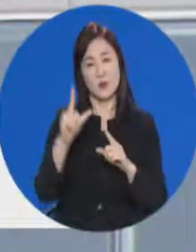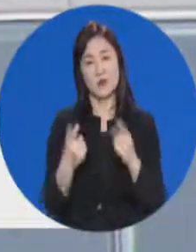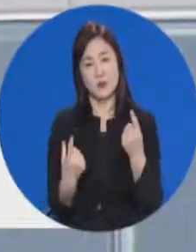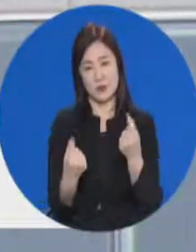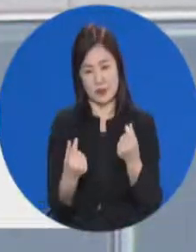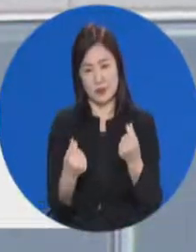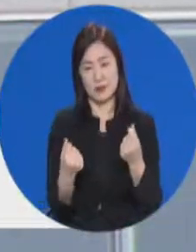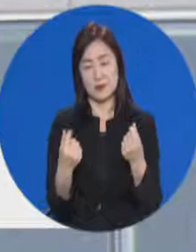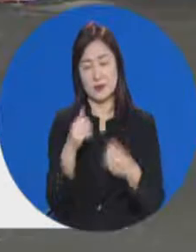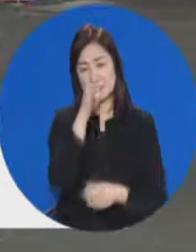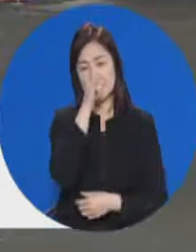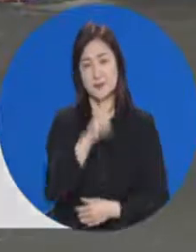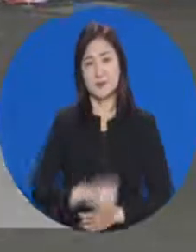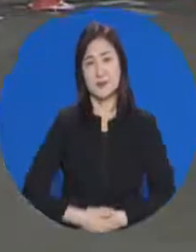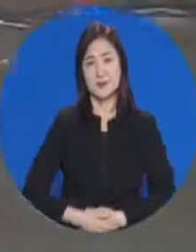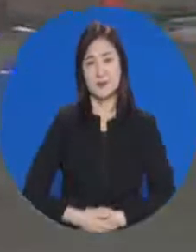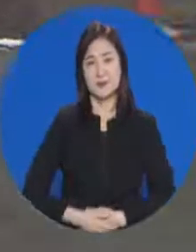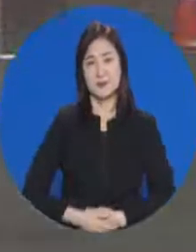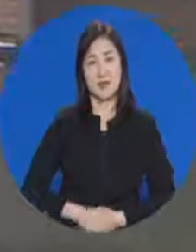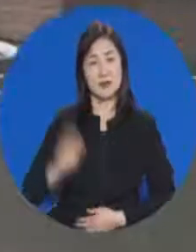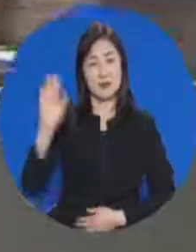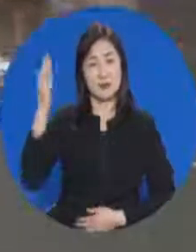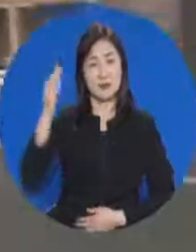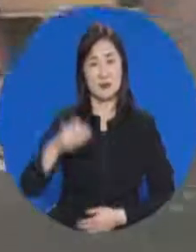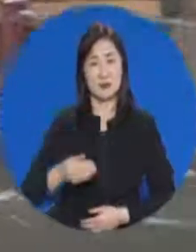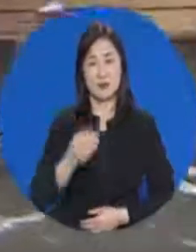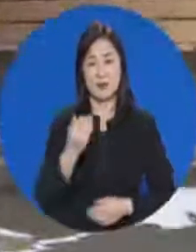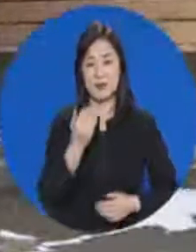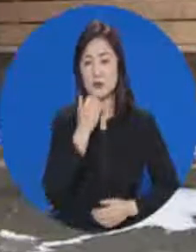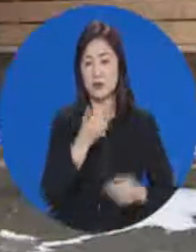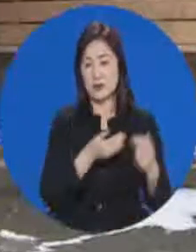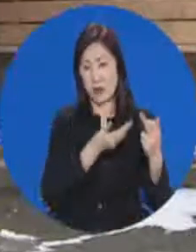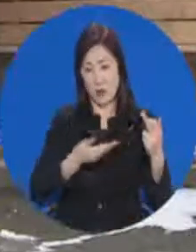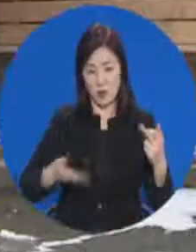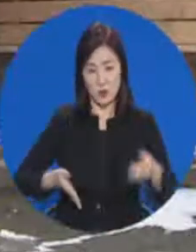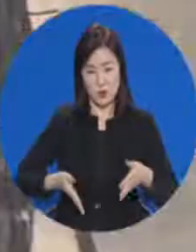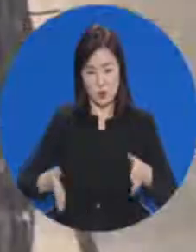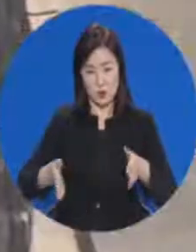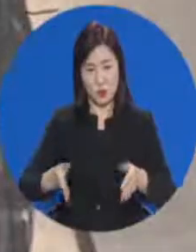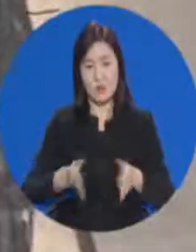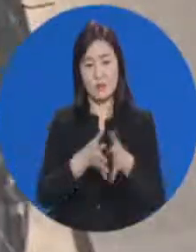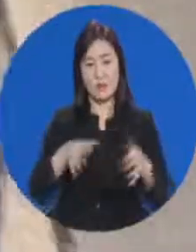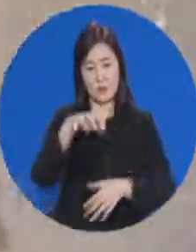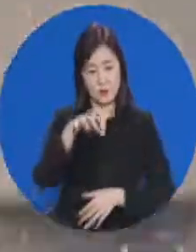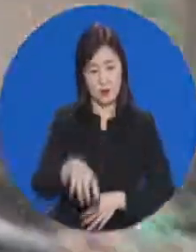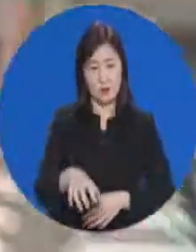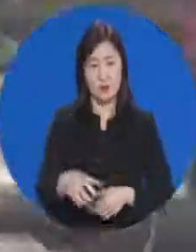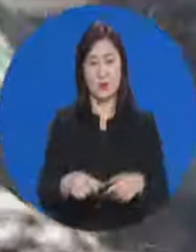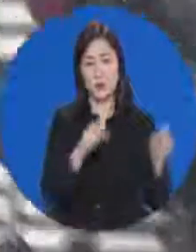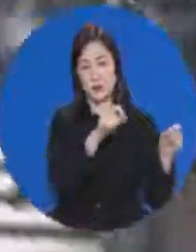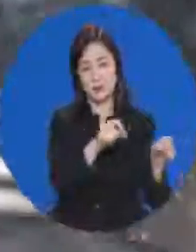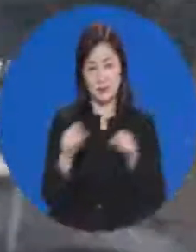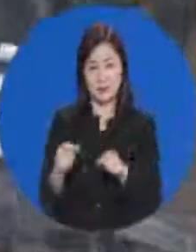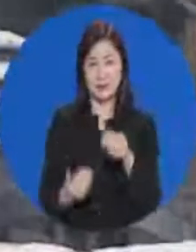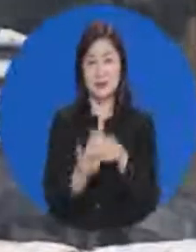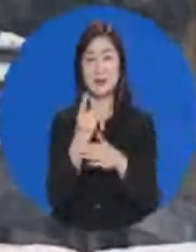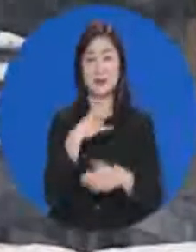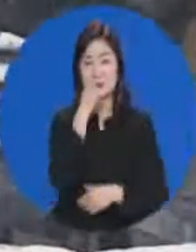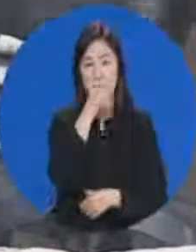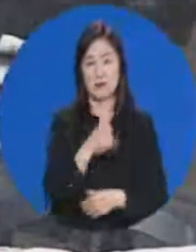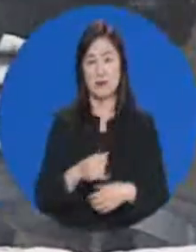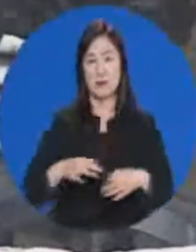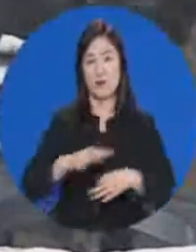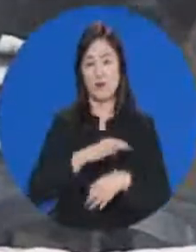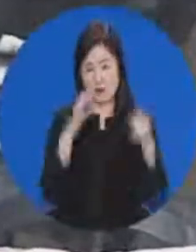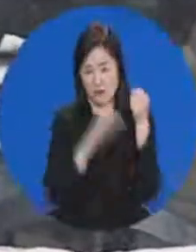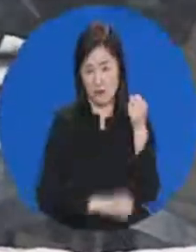하고 있었습니다. 최근 강원도 정선의 공공임대단지에서도 이런 사례가 적발되는 등 횡령이